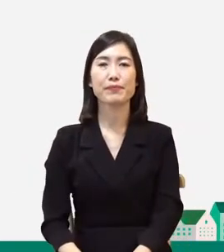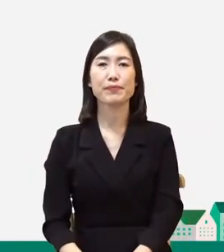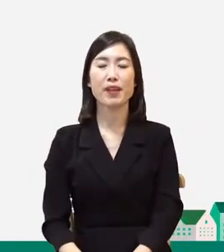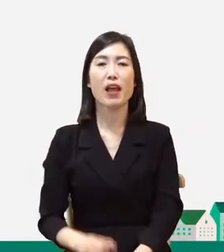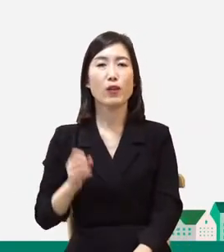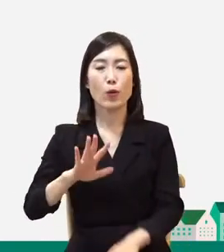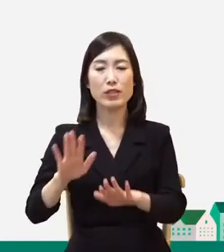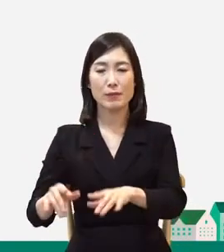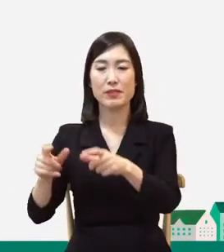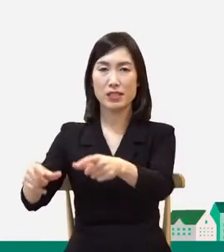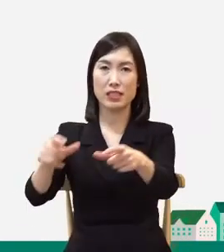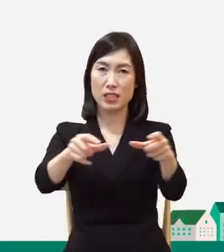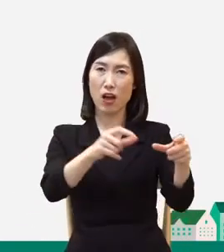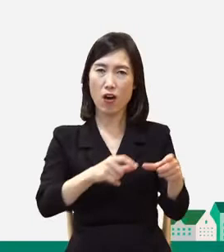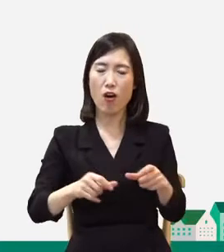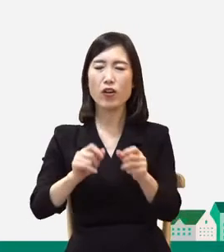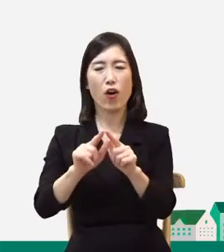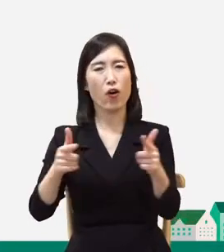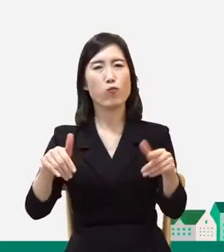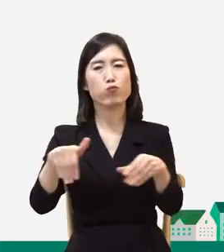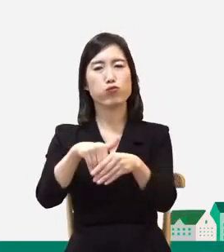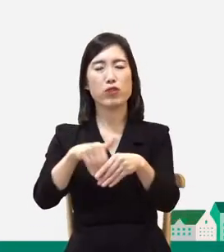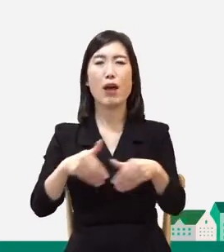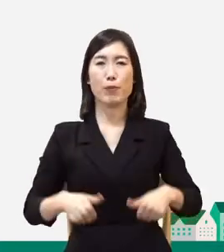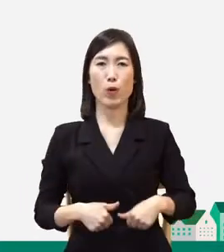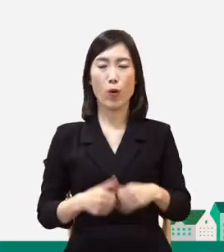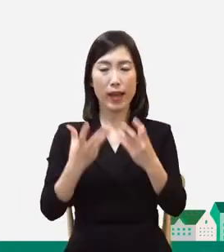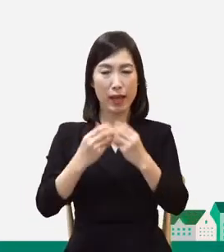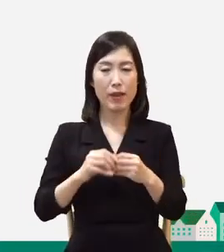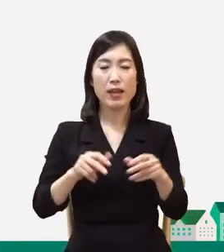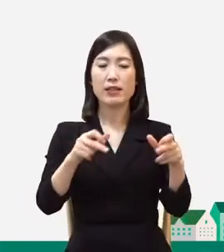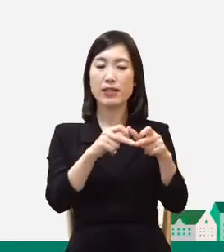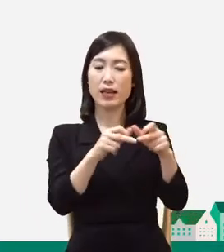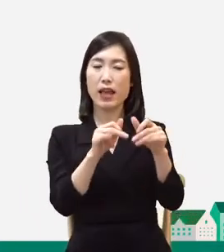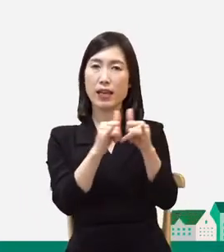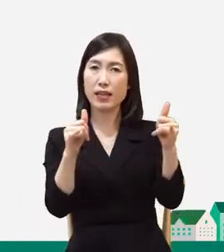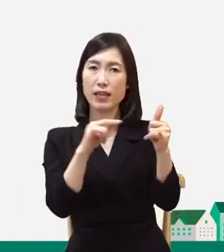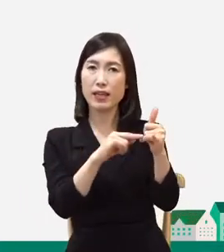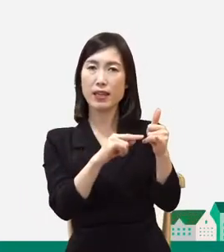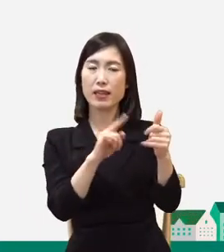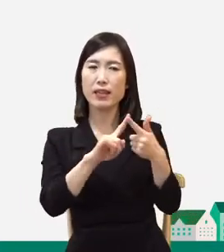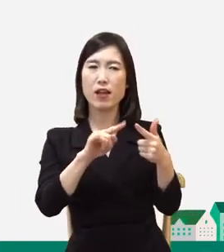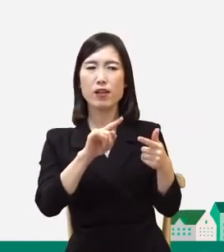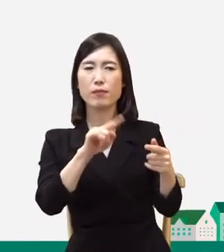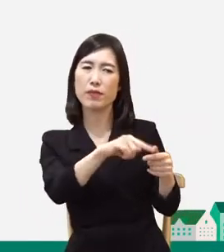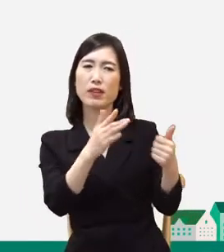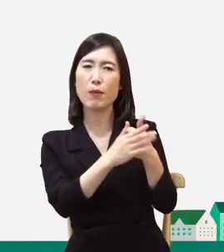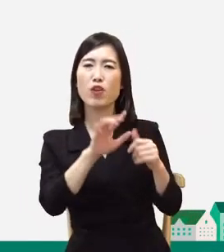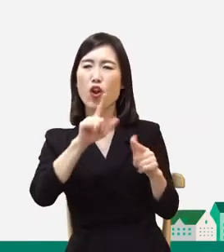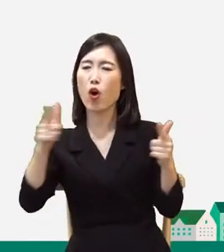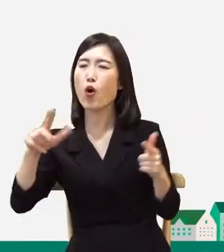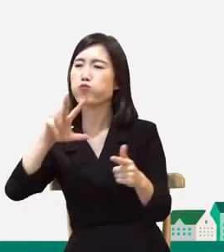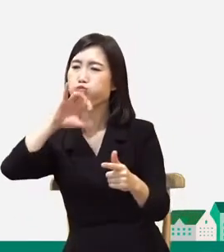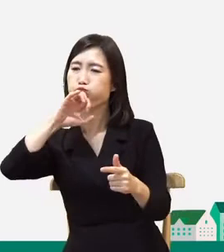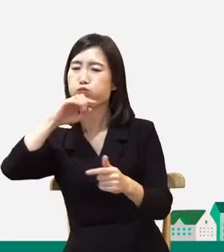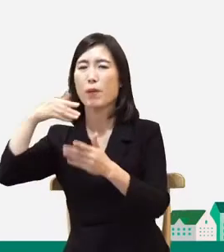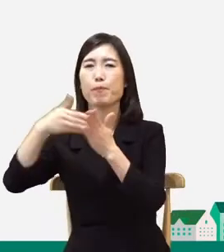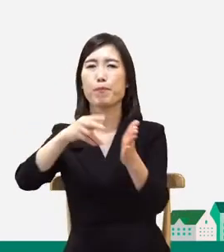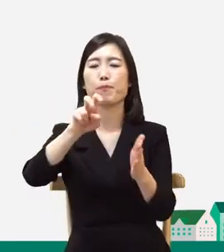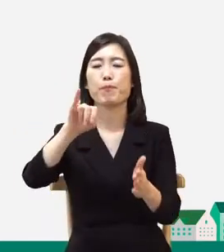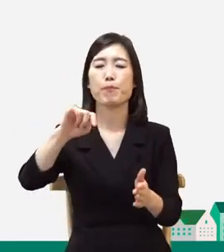아직 지역사회도 많은 변화가 필요한데요. 장애인분들에 대해 다양한 민원이 제기되기도 합니다. 이러한 민원